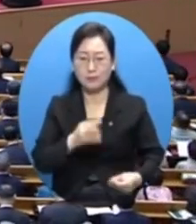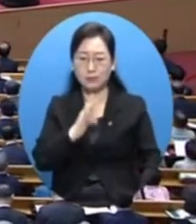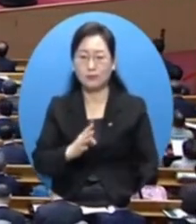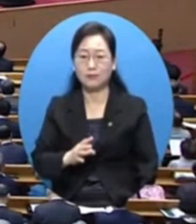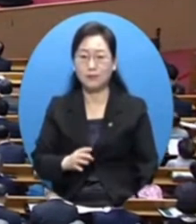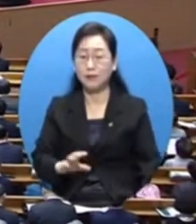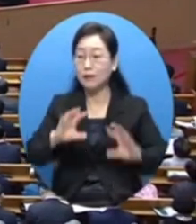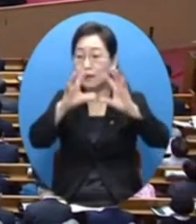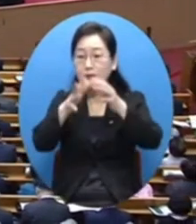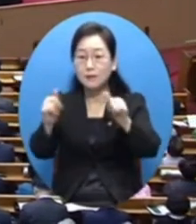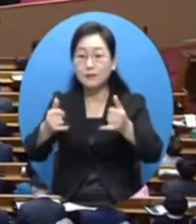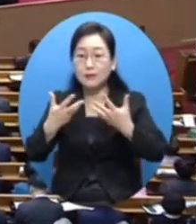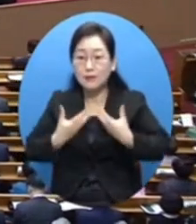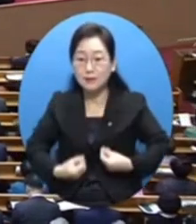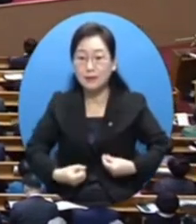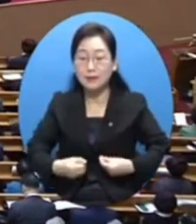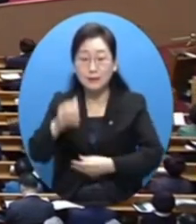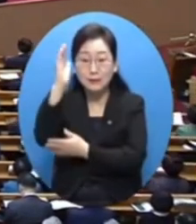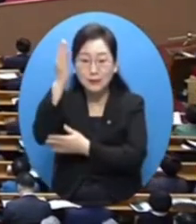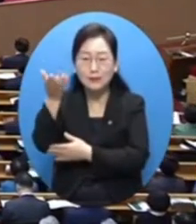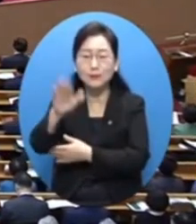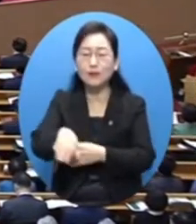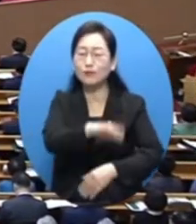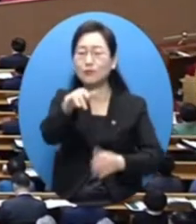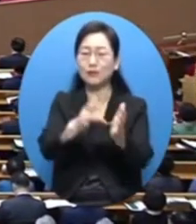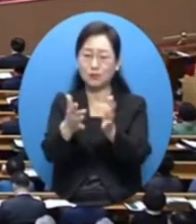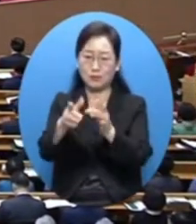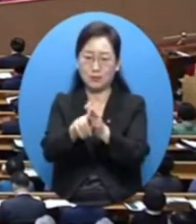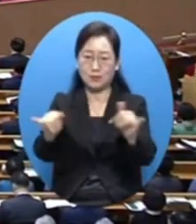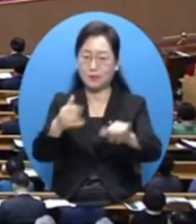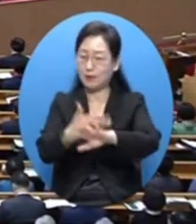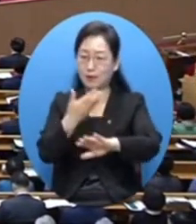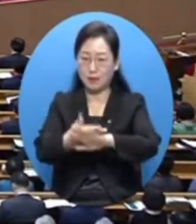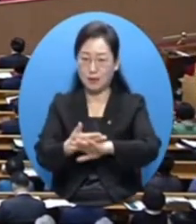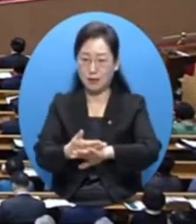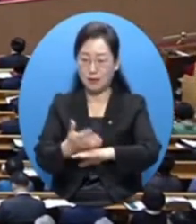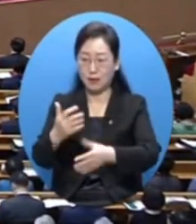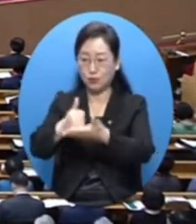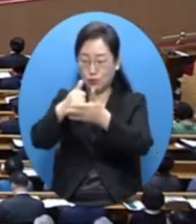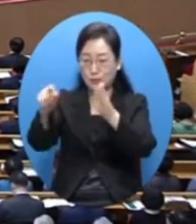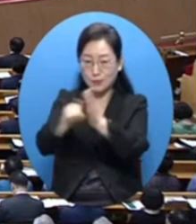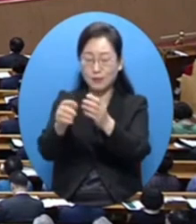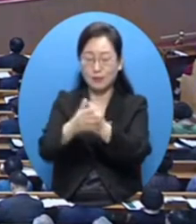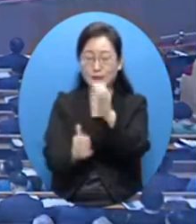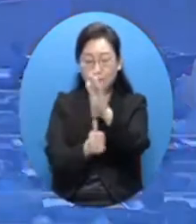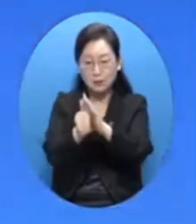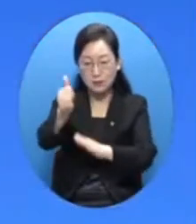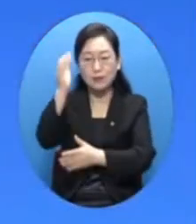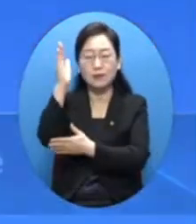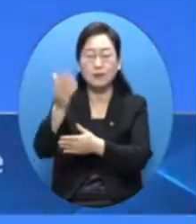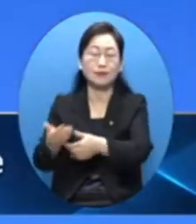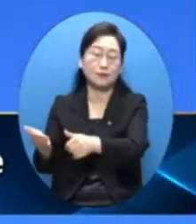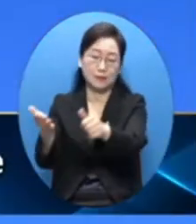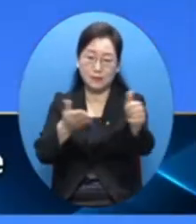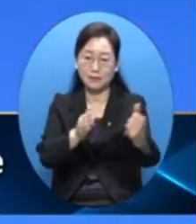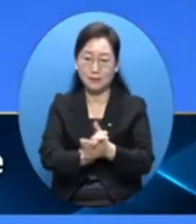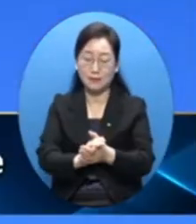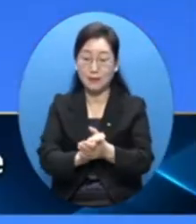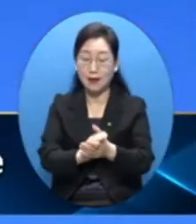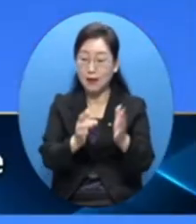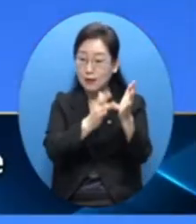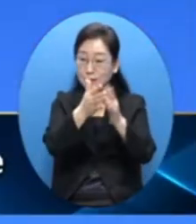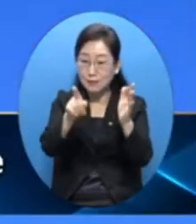세상 사람들은 절망을 이야기하지만 우리 예수 믿는 사람들은 주님 안에서 희망을 이야기합니다. 예수님을 믿으면 절망이 변하여 희망이